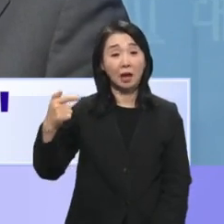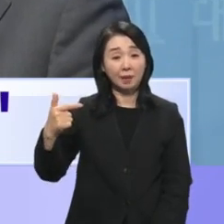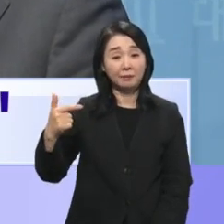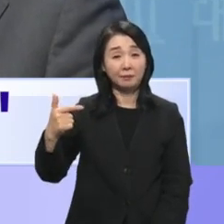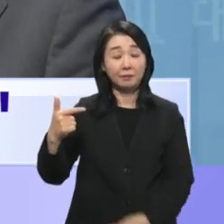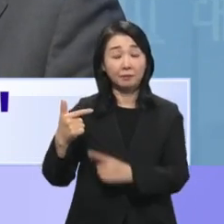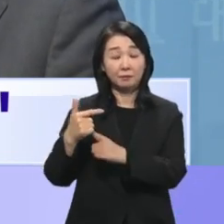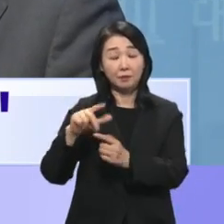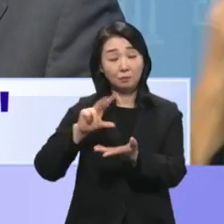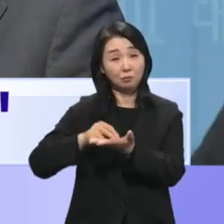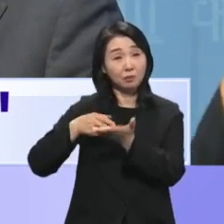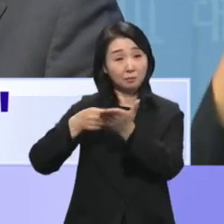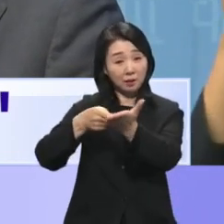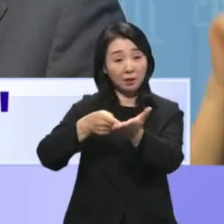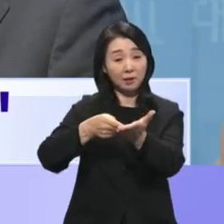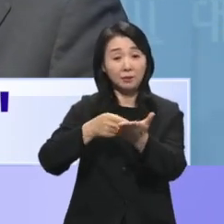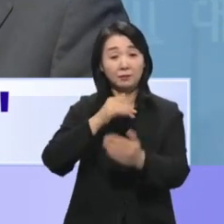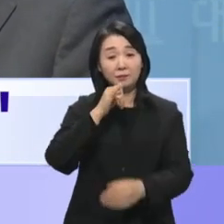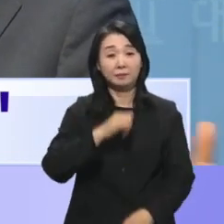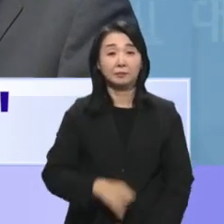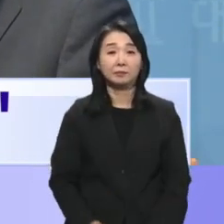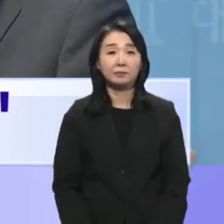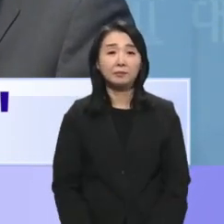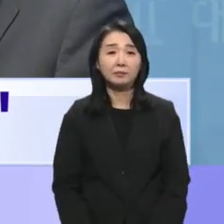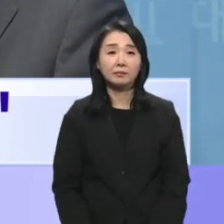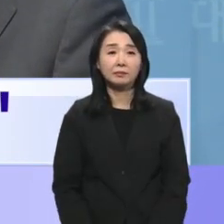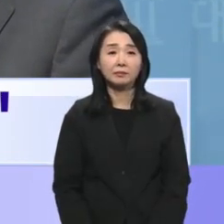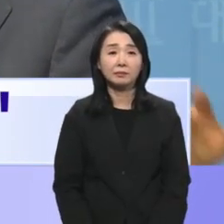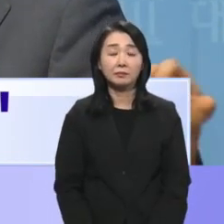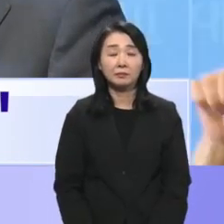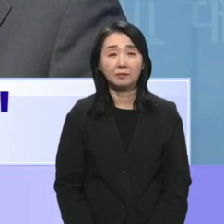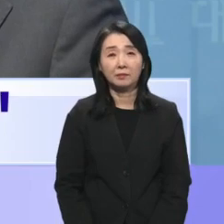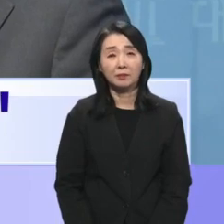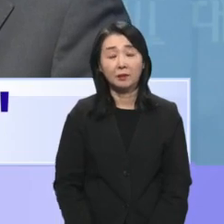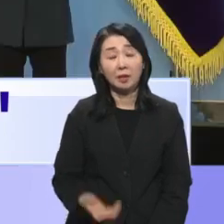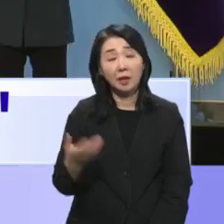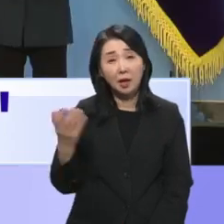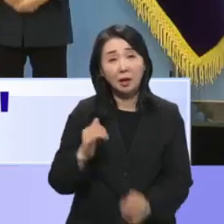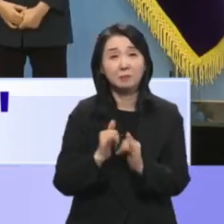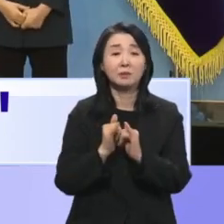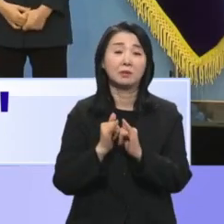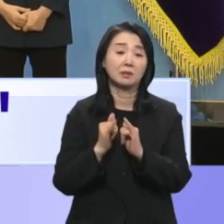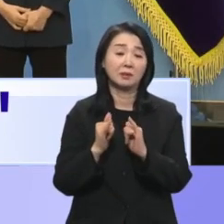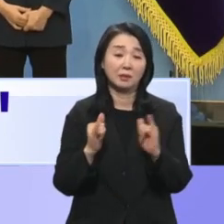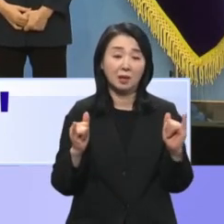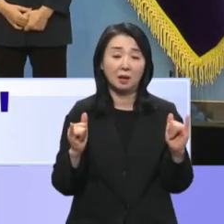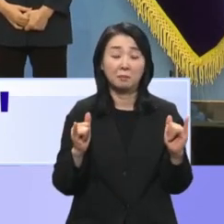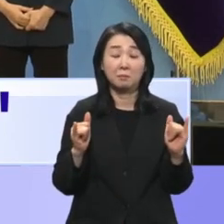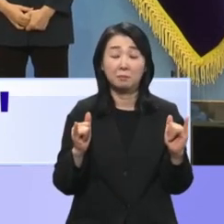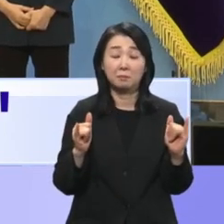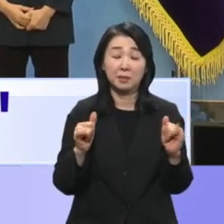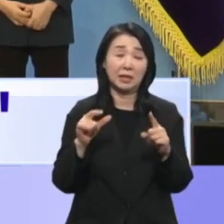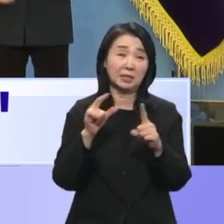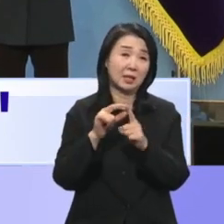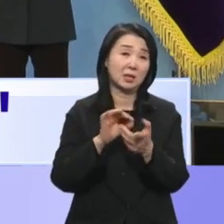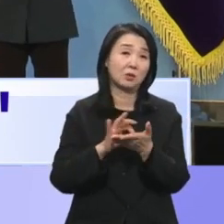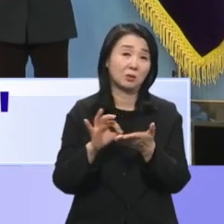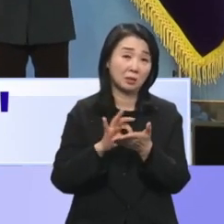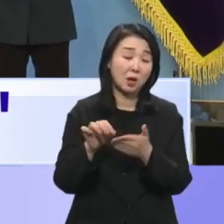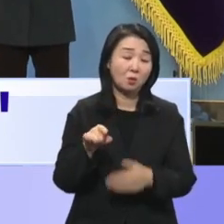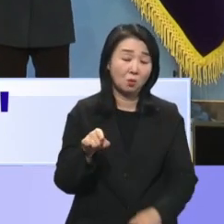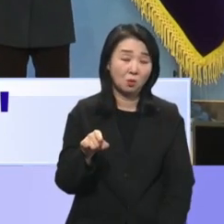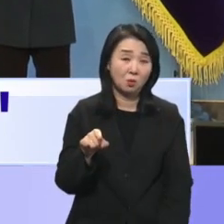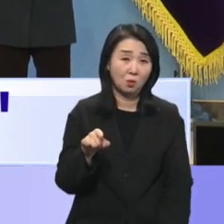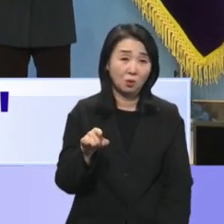제기하고 있는 문제 제기 속에서도 아픈 사람이라고 하는 굉장히 모욕적인 발언들을 쏟아냈기 때문에 저런